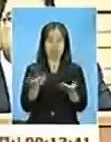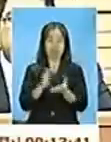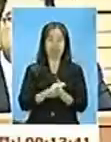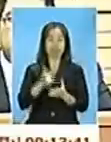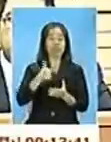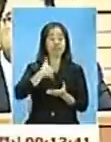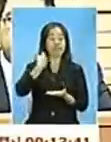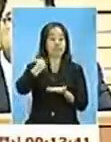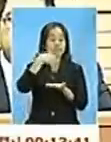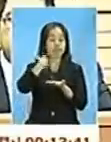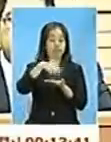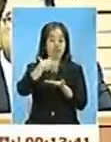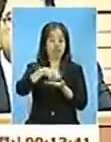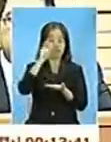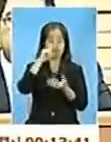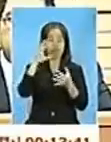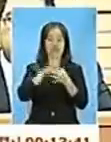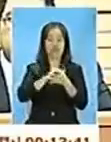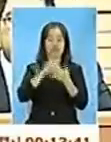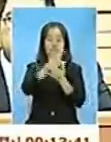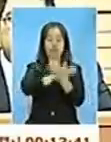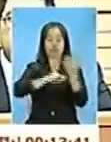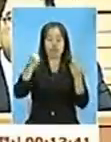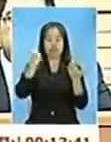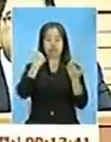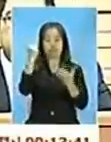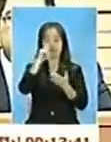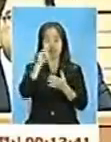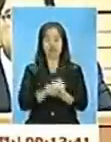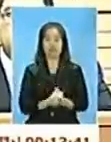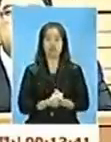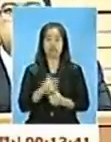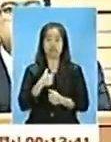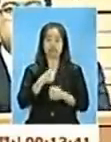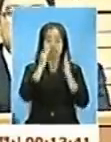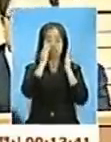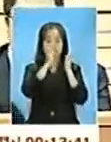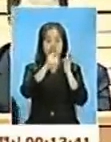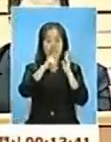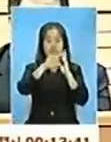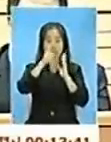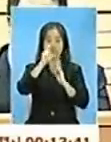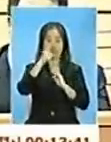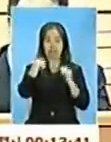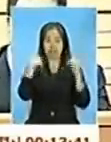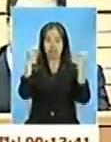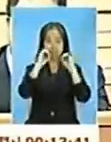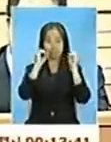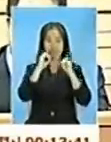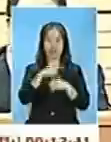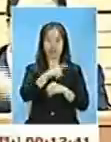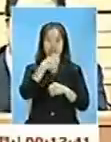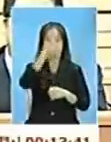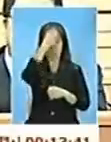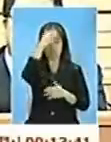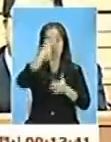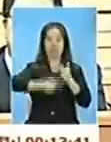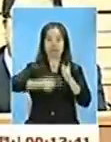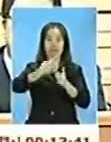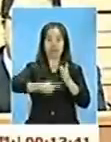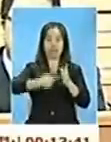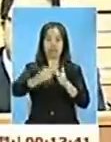ดเมื่อกี้นี้มันเป็นเรื่องความมั่นคงผมไม่ได้กล่าวพาดพิงท่านร้อยตำรวจเฉลิมเลยสักเล็กน้อยไม่รู้ว่าแกโกรธผมมาจาก